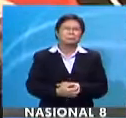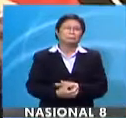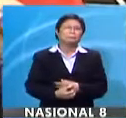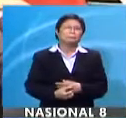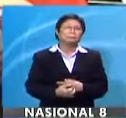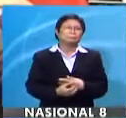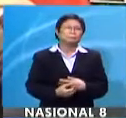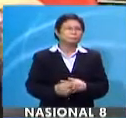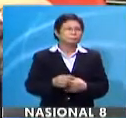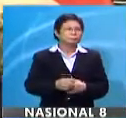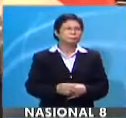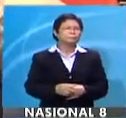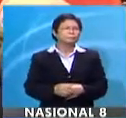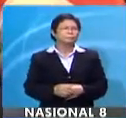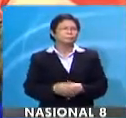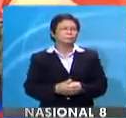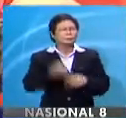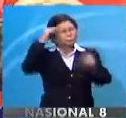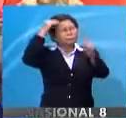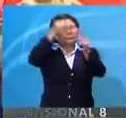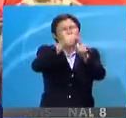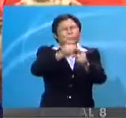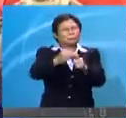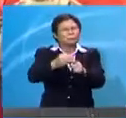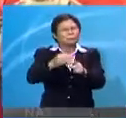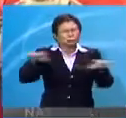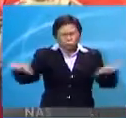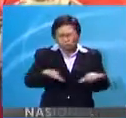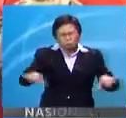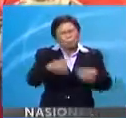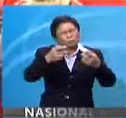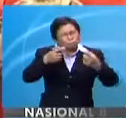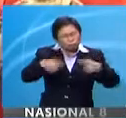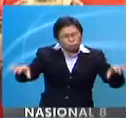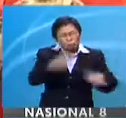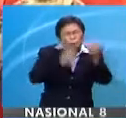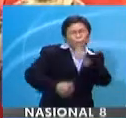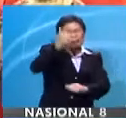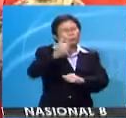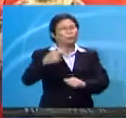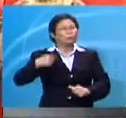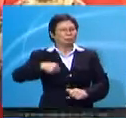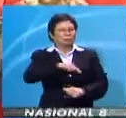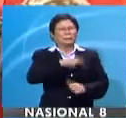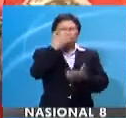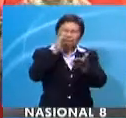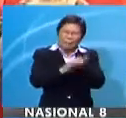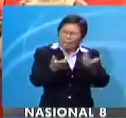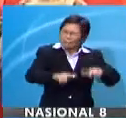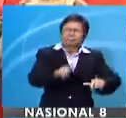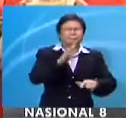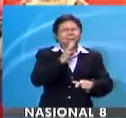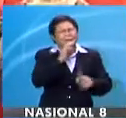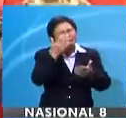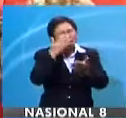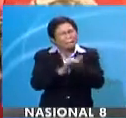The mission is doing everything possible and not only for these two. It is, we are not saying something happened to them, but